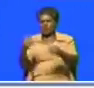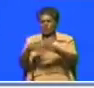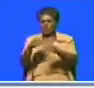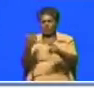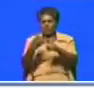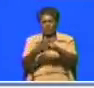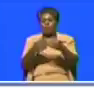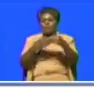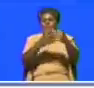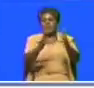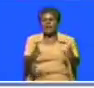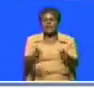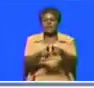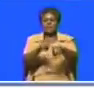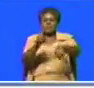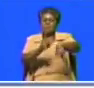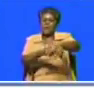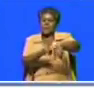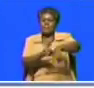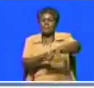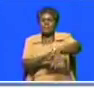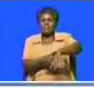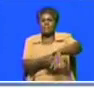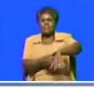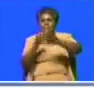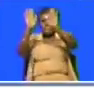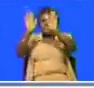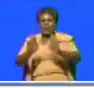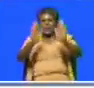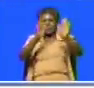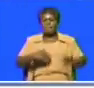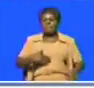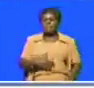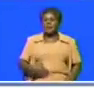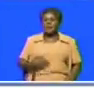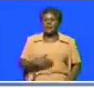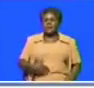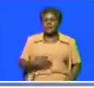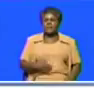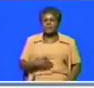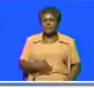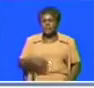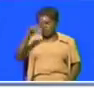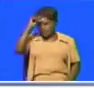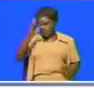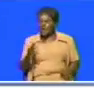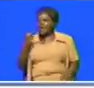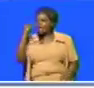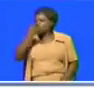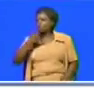viongozi. Na pia tuliona wakati wa campaign kule Malindi. Ndiyo. Pia yule gavana bwana Joho